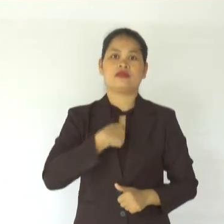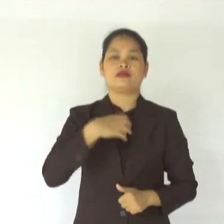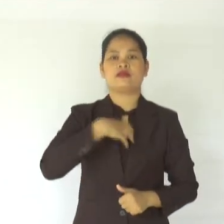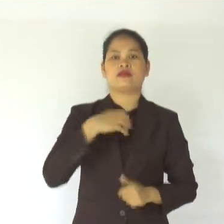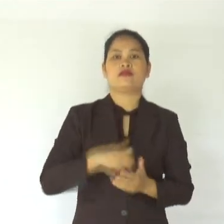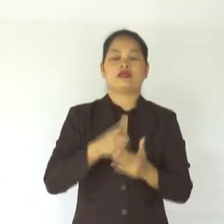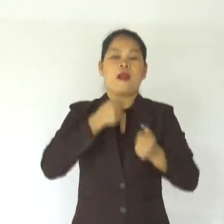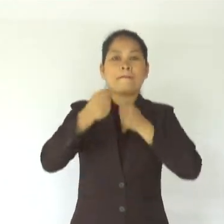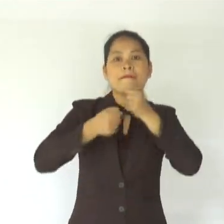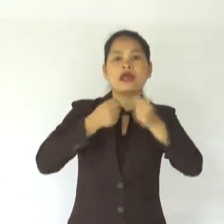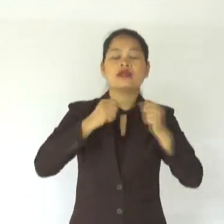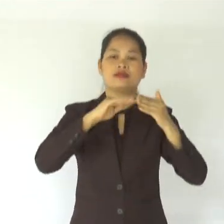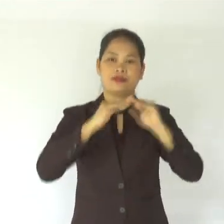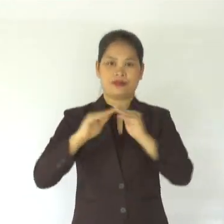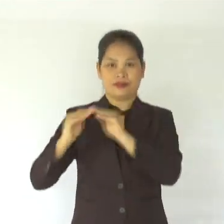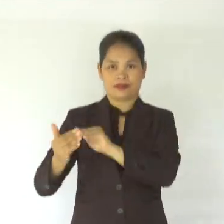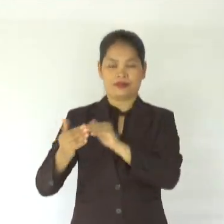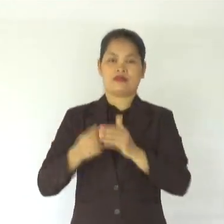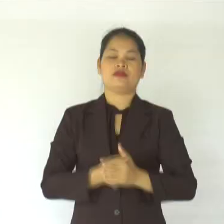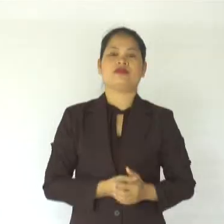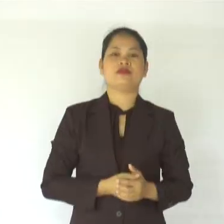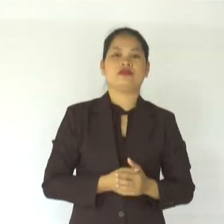khai trên địa sa phô miền tam hạ cung.